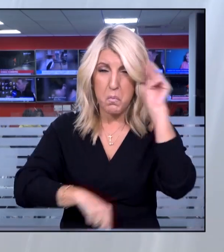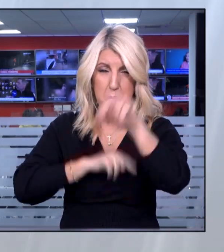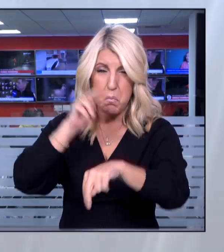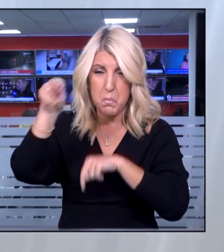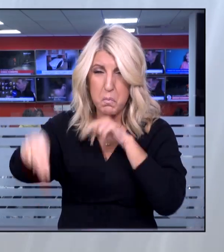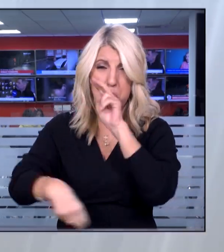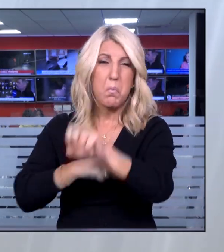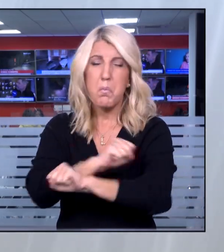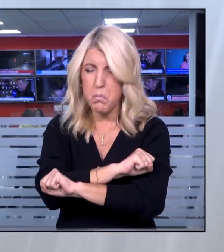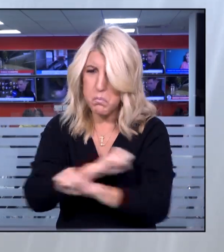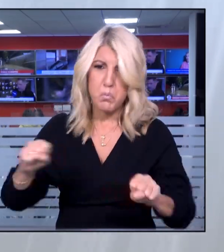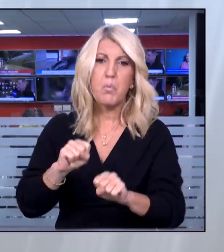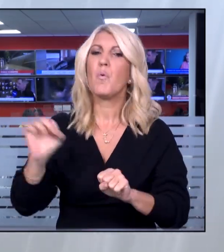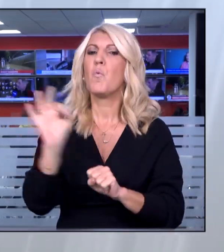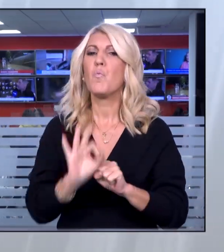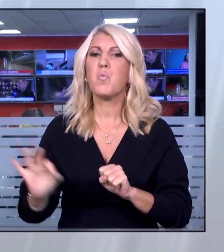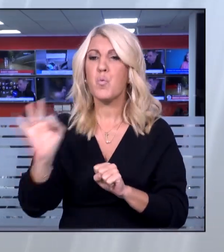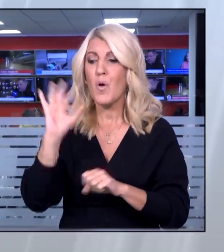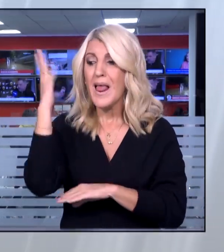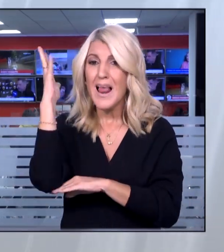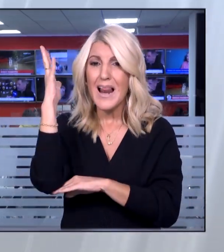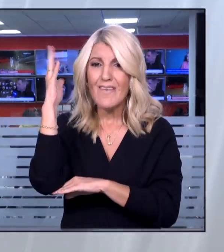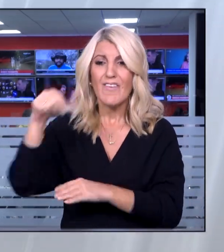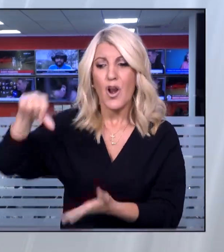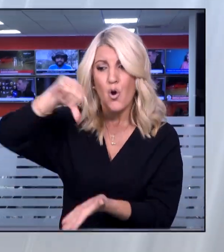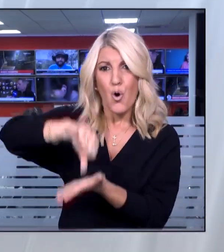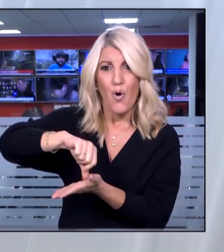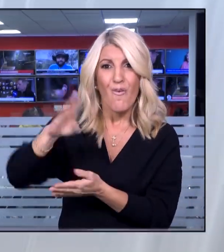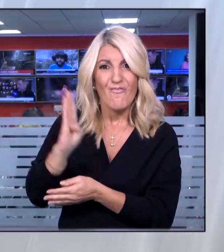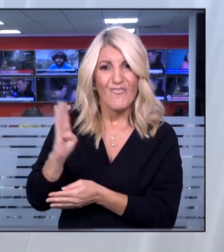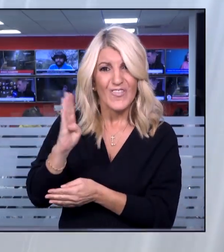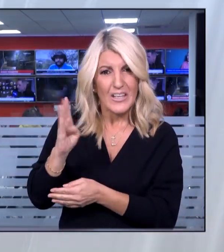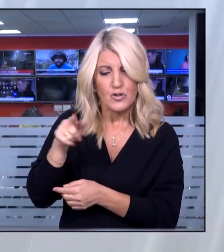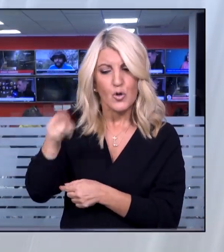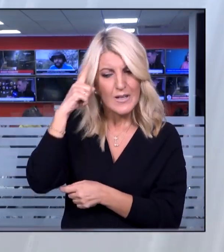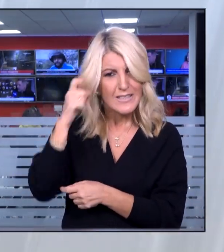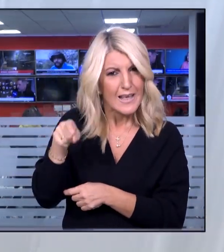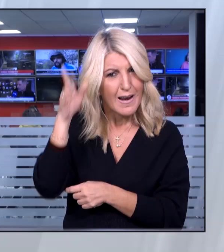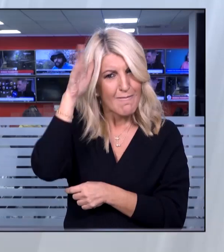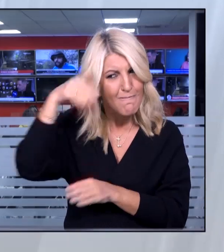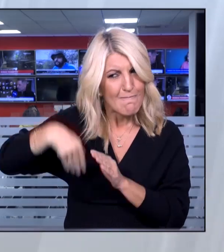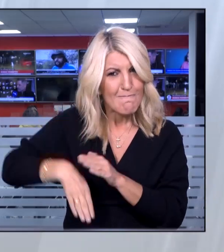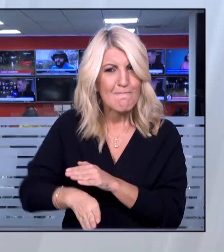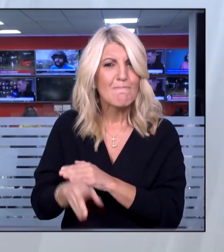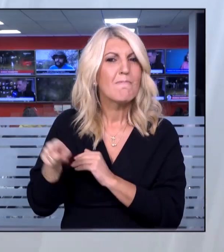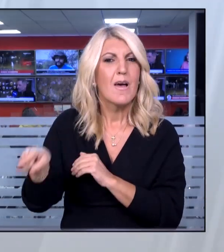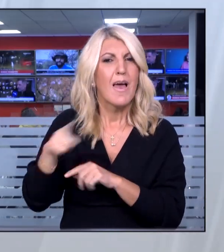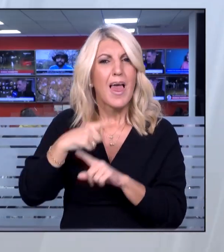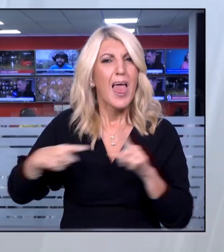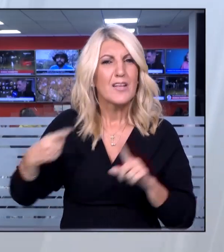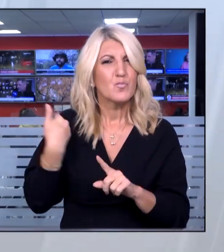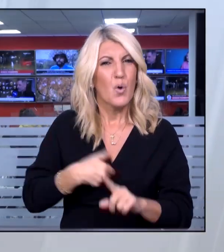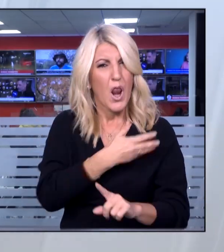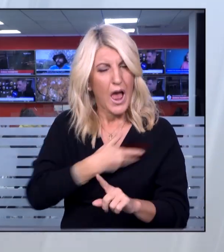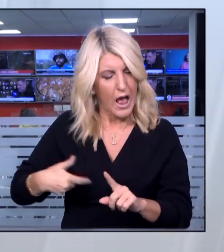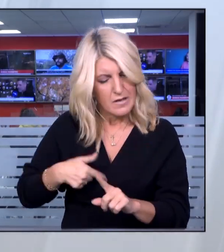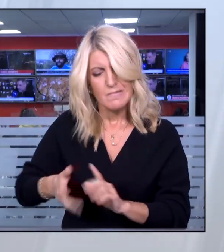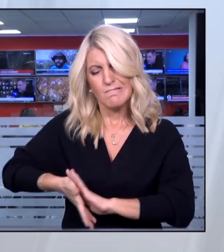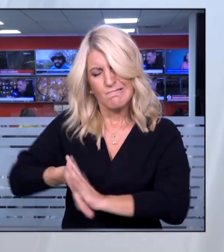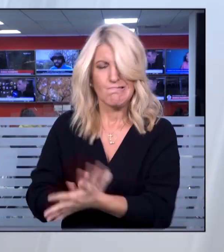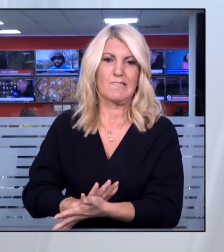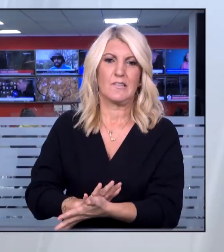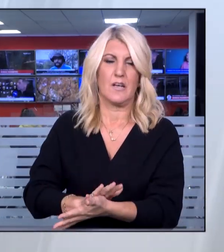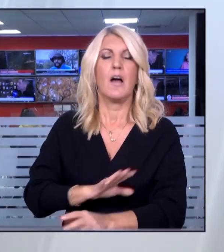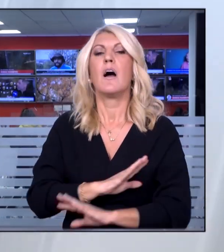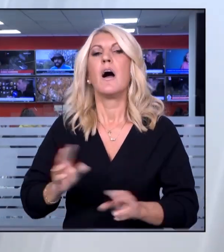της Χεσμπολά σε συνοικίες της Βηρυτού στο Λίβανο. Εν τω μεταξύ, χθες βράδυ, Ισραηλινός αεροπορικός βομβαρδισμός στήχησε τη ζωή σε τουλάχιστον